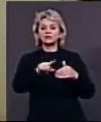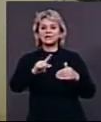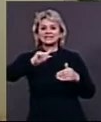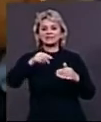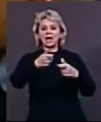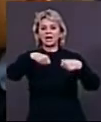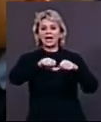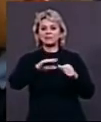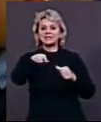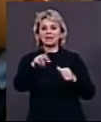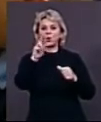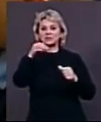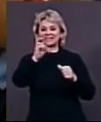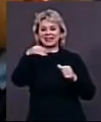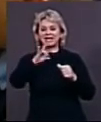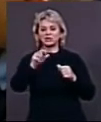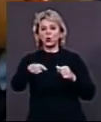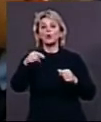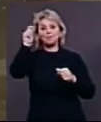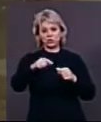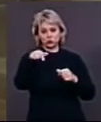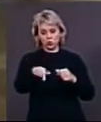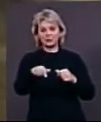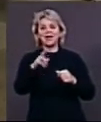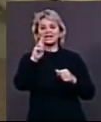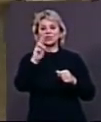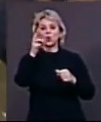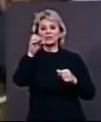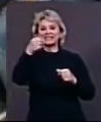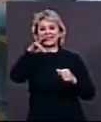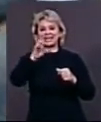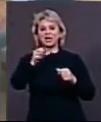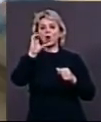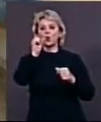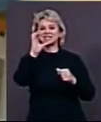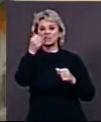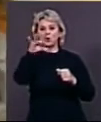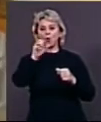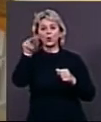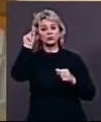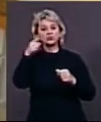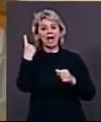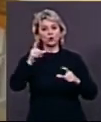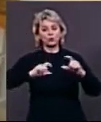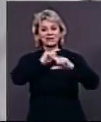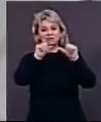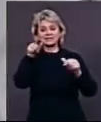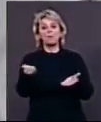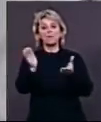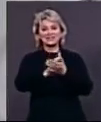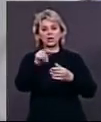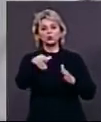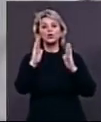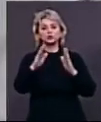призывной комиссии, призывник Костенко на призывную комиссию явился. Константин Костенко и Николай Остроухов учились в одном университете, но